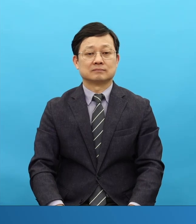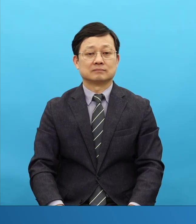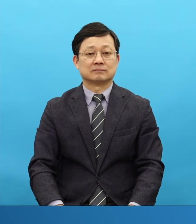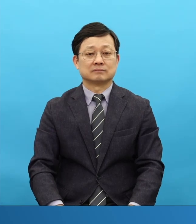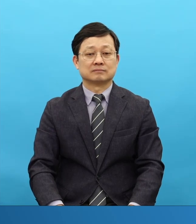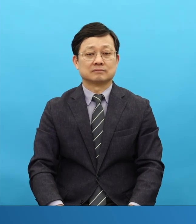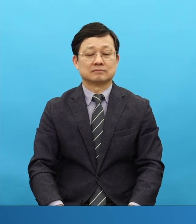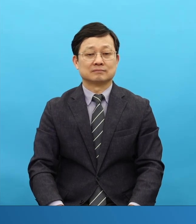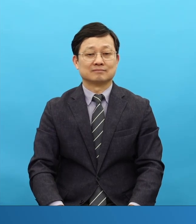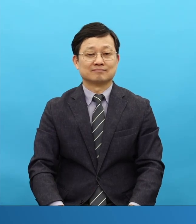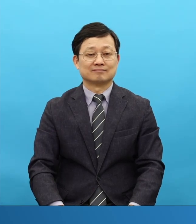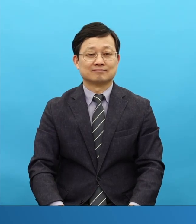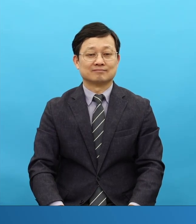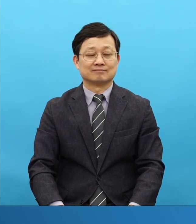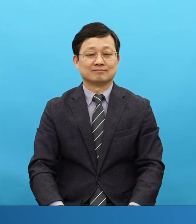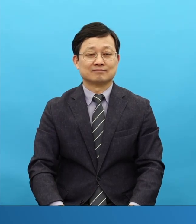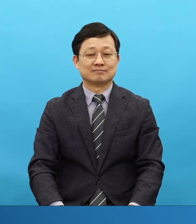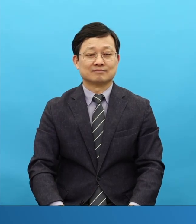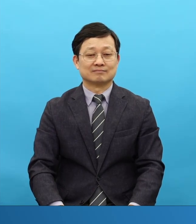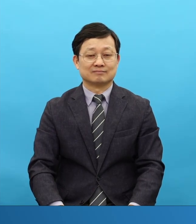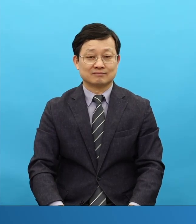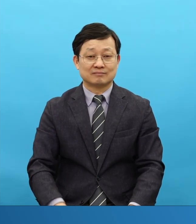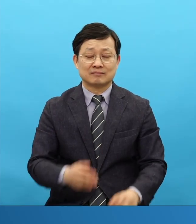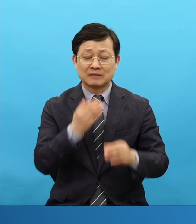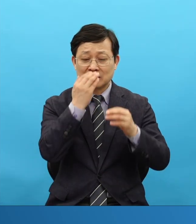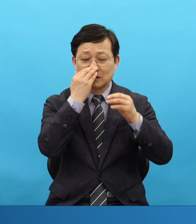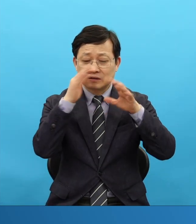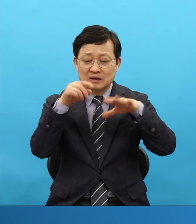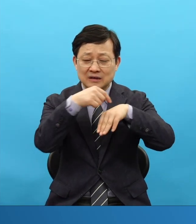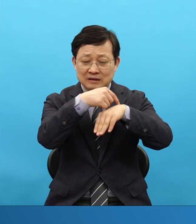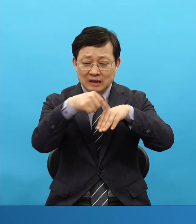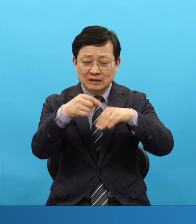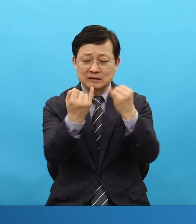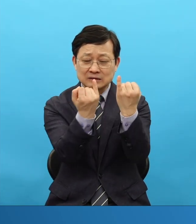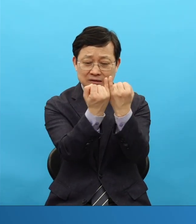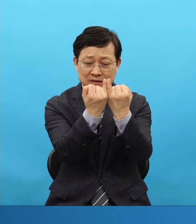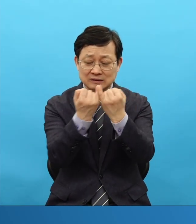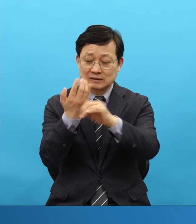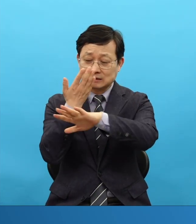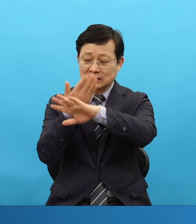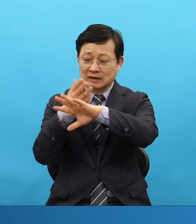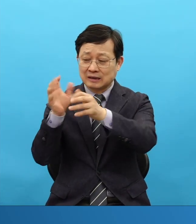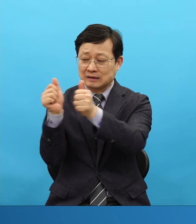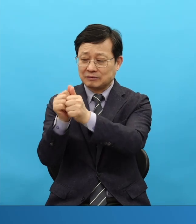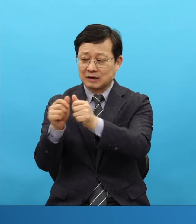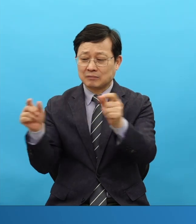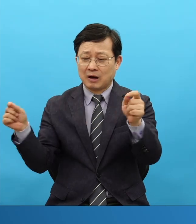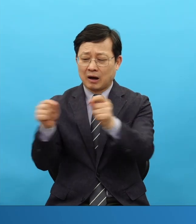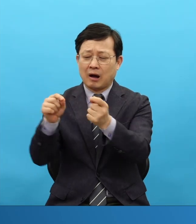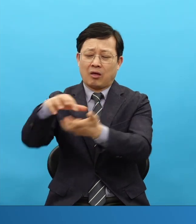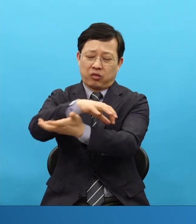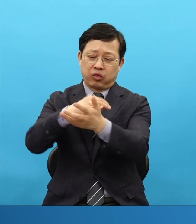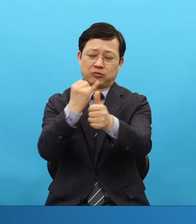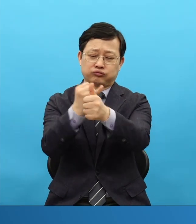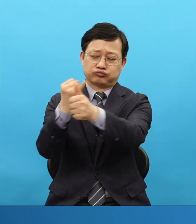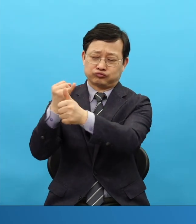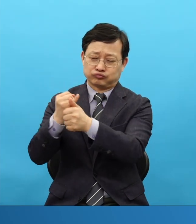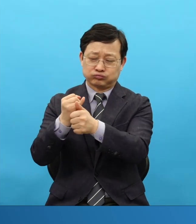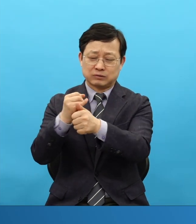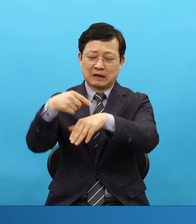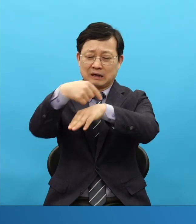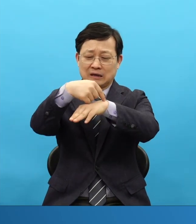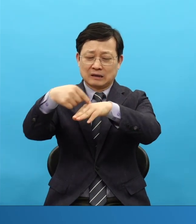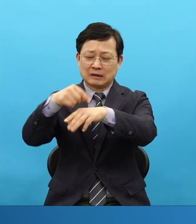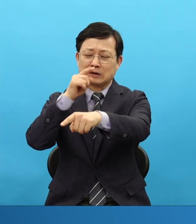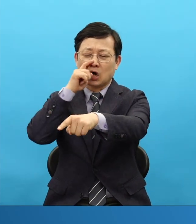결혼해야 되니까 이방 사람하고 결혼했다 이래가지고 사마리아 사람을 사람 취급을 안 한 거예요. And so as time passed, of course